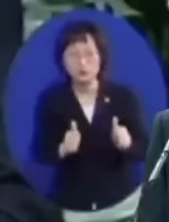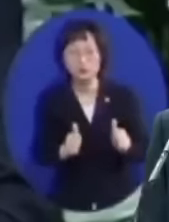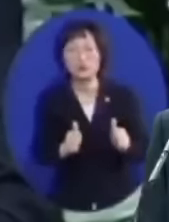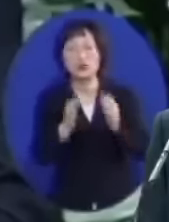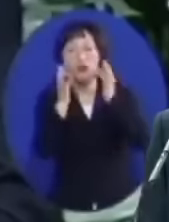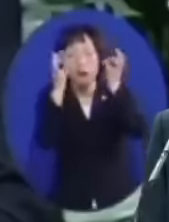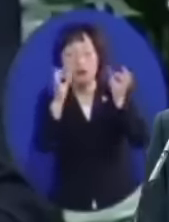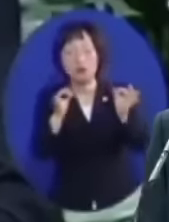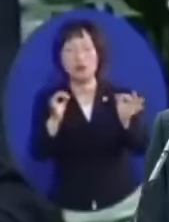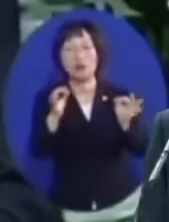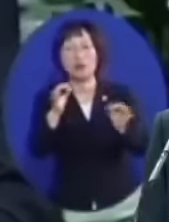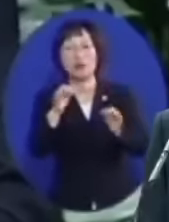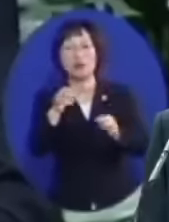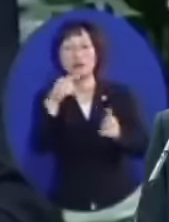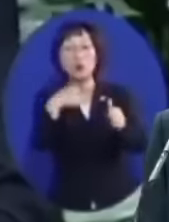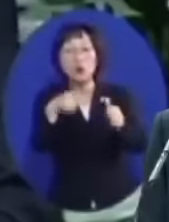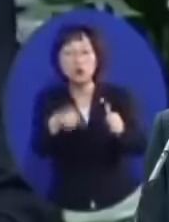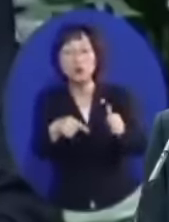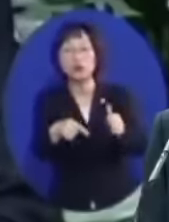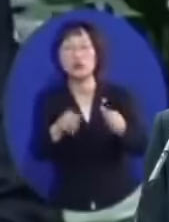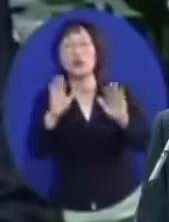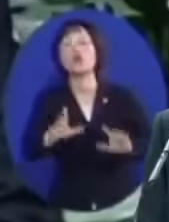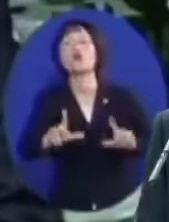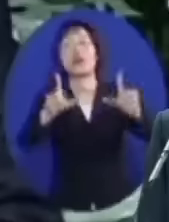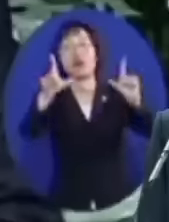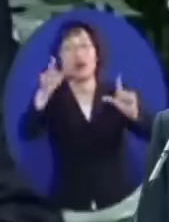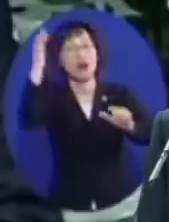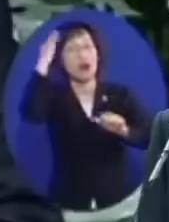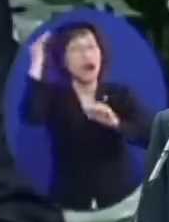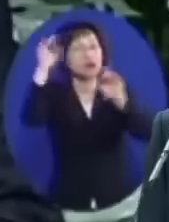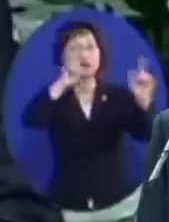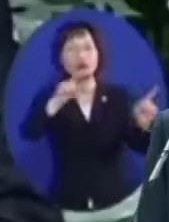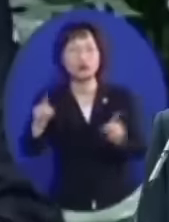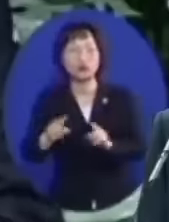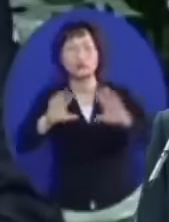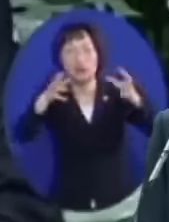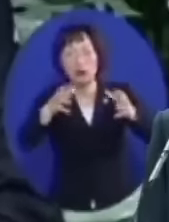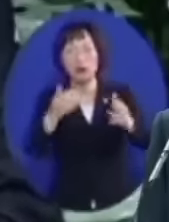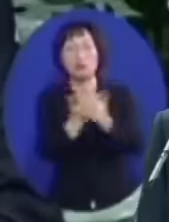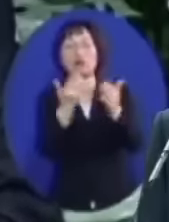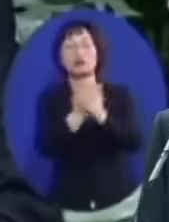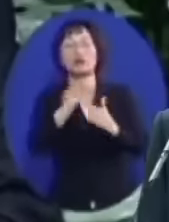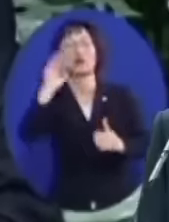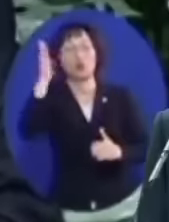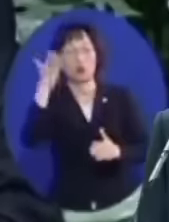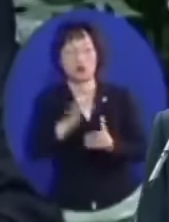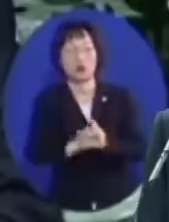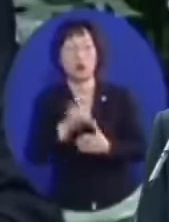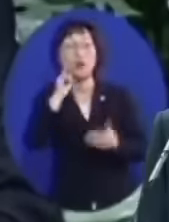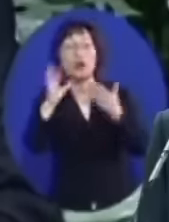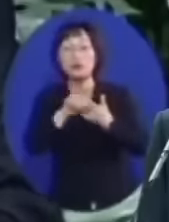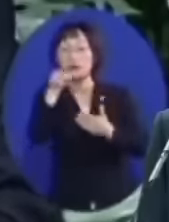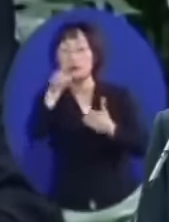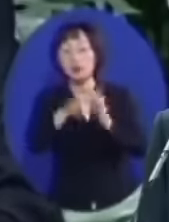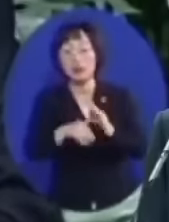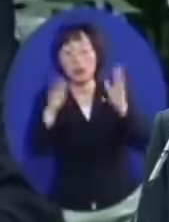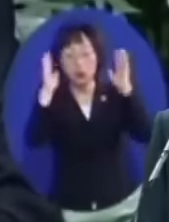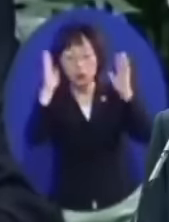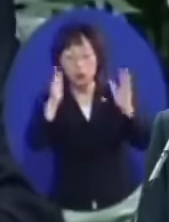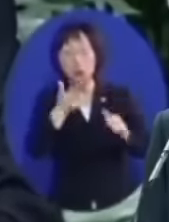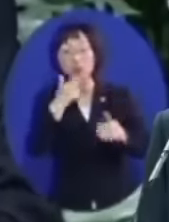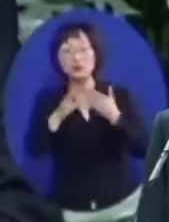했습니다. 그 교육이 오늘 우리 한국을 만드는 것입니다. 만일 그때 그런 교육을 안 받았더라면 우리